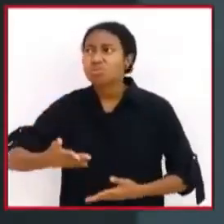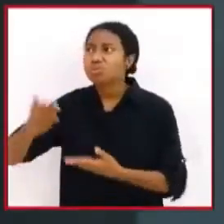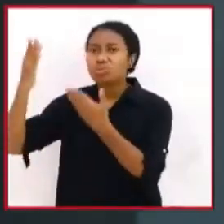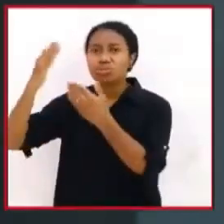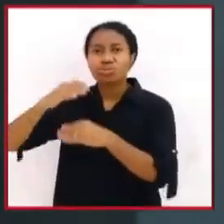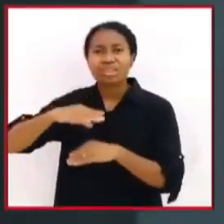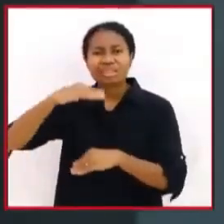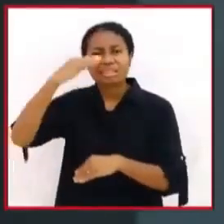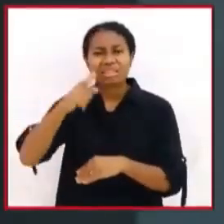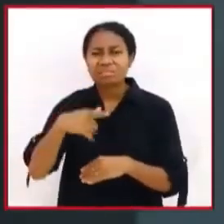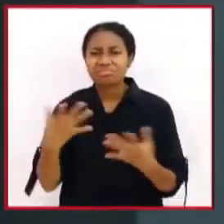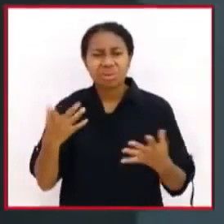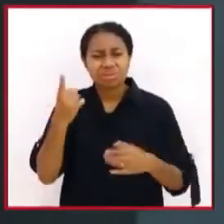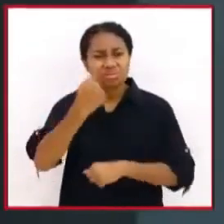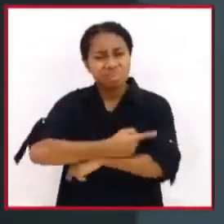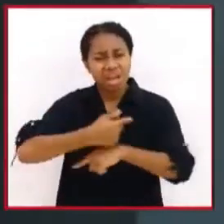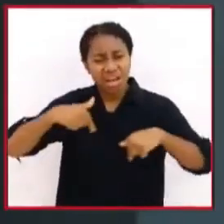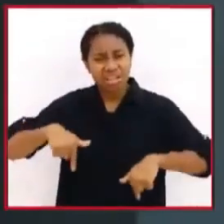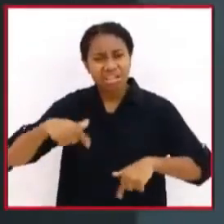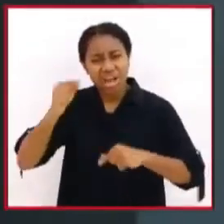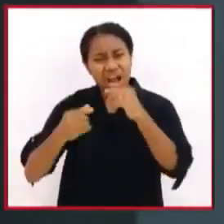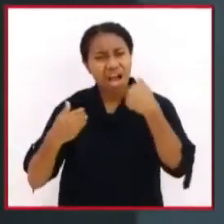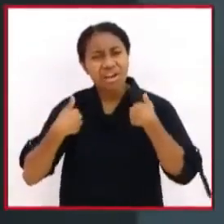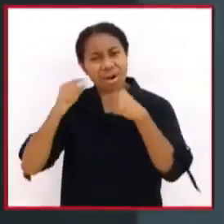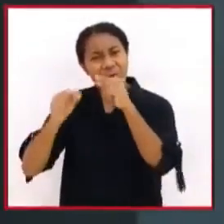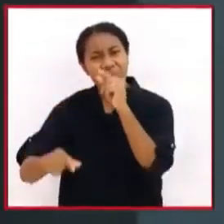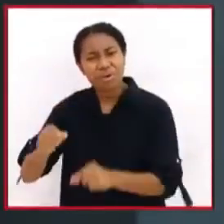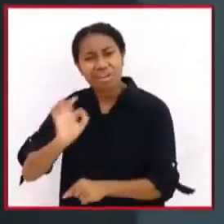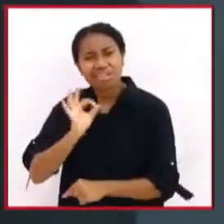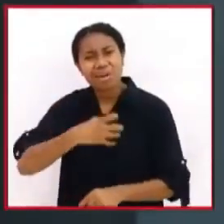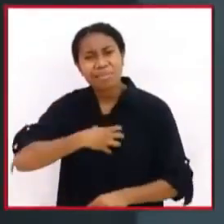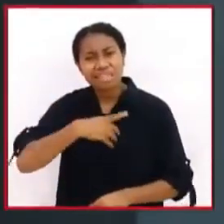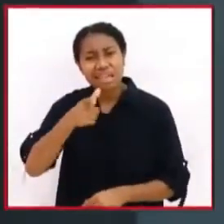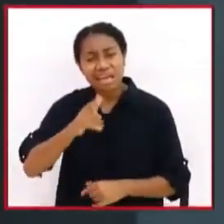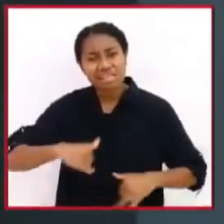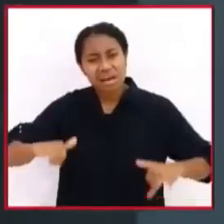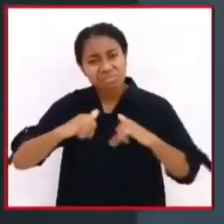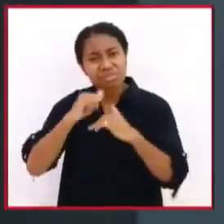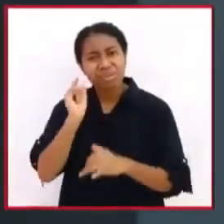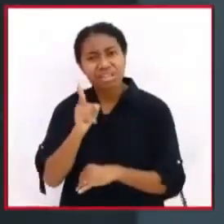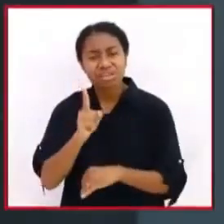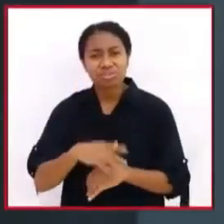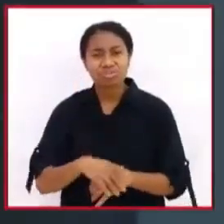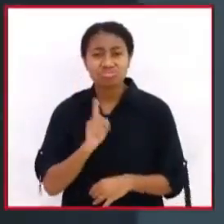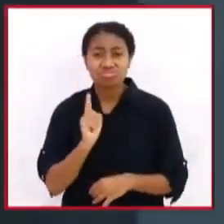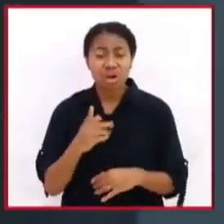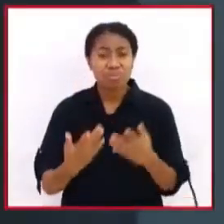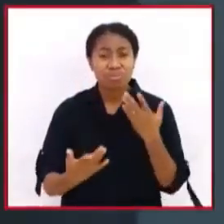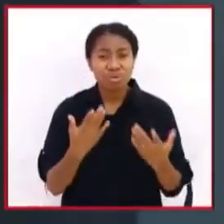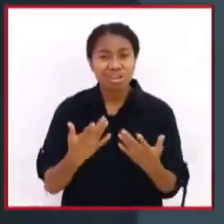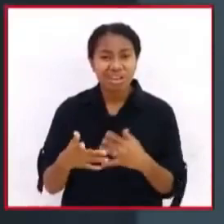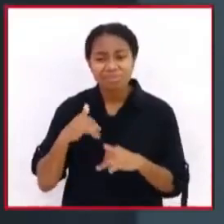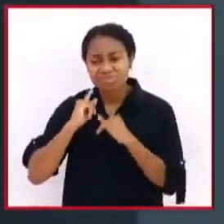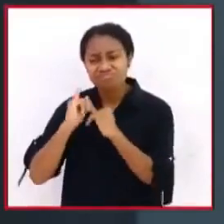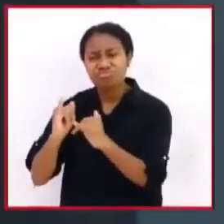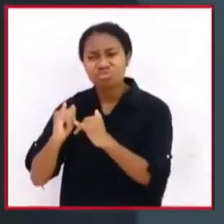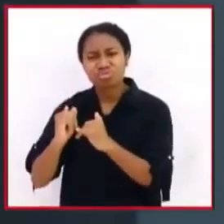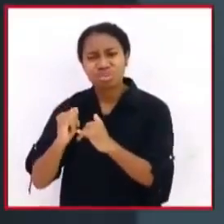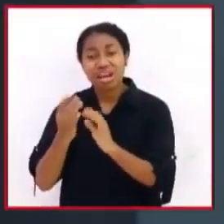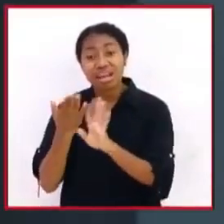kalau sampai hari ini ada orang yang tidak percaya seperti itu mungkin itu lebih buruk dari